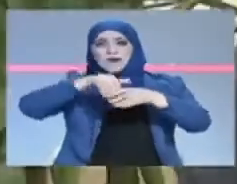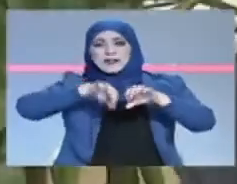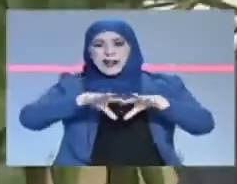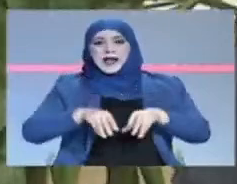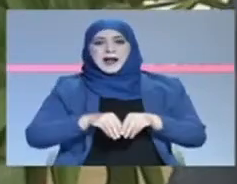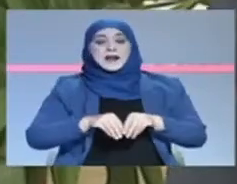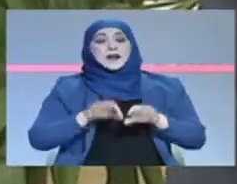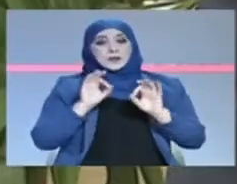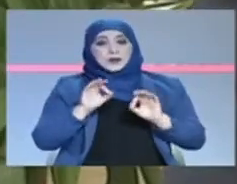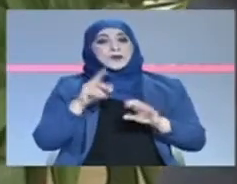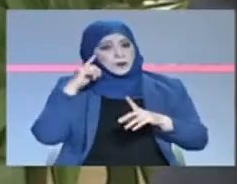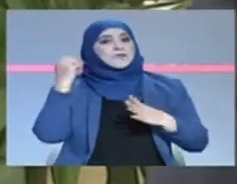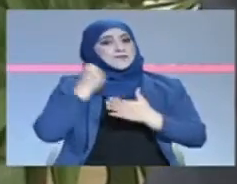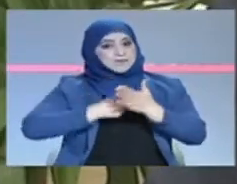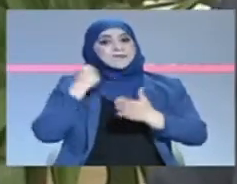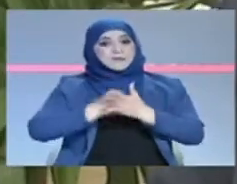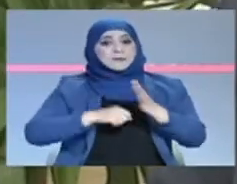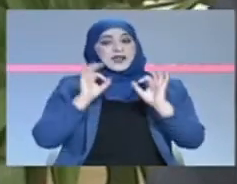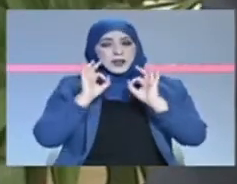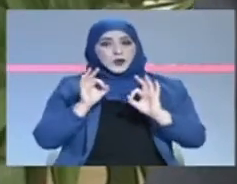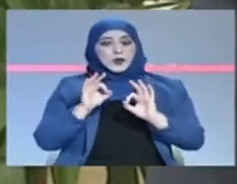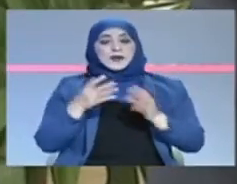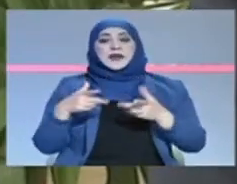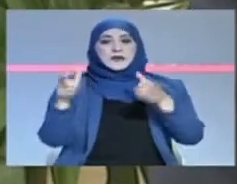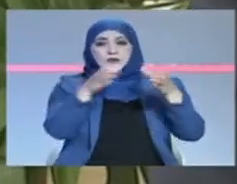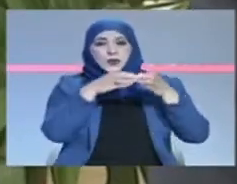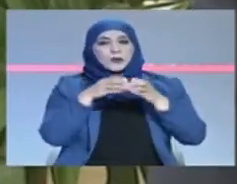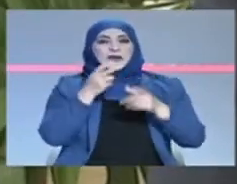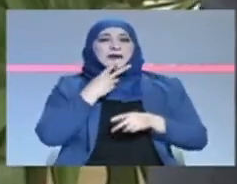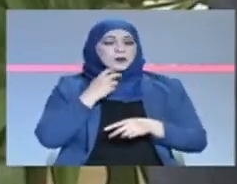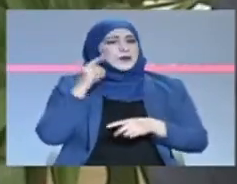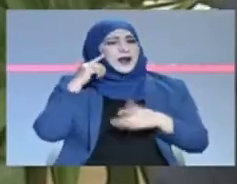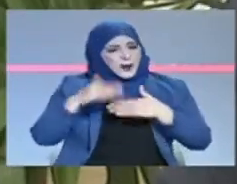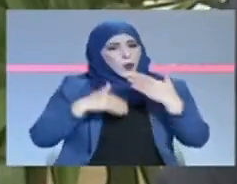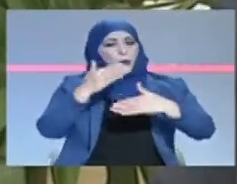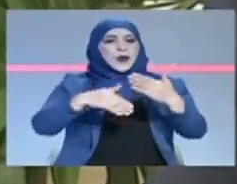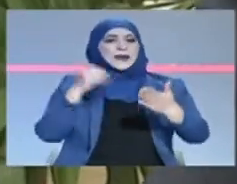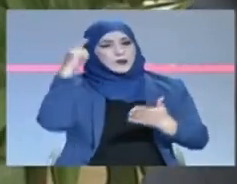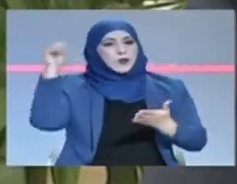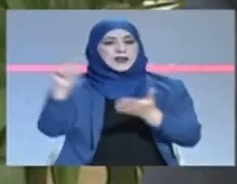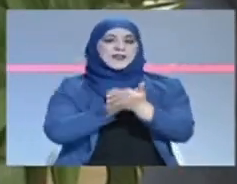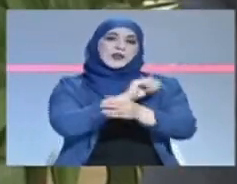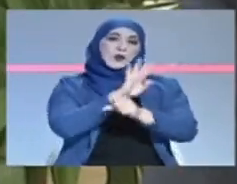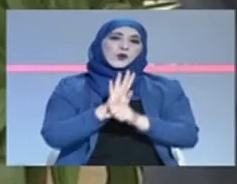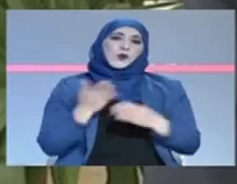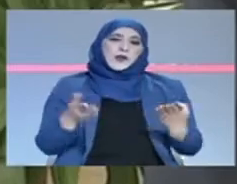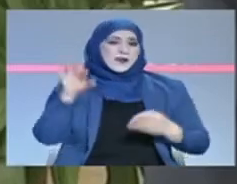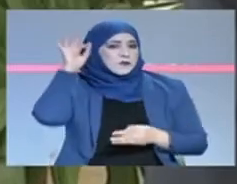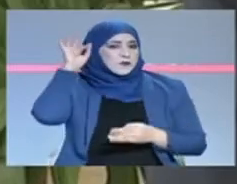برشا. تضحيات كبيرة قاموا بها مواطنين تونسيين، كملوا نعملوا التضحيات هذية أن ما